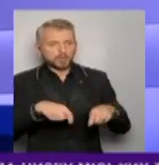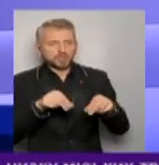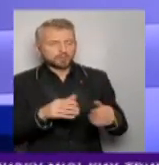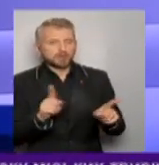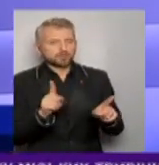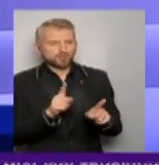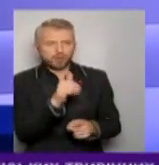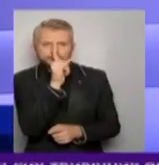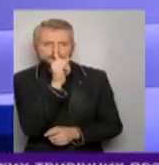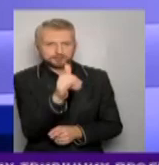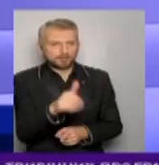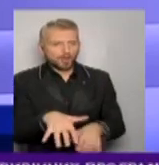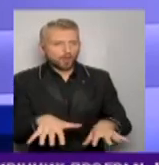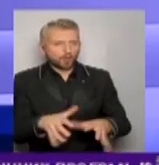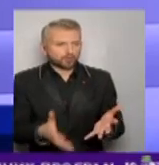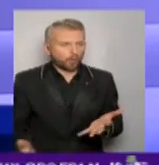дозволяє сконцентрувати